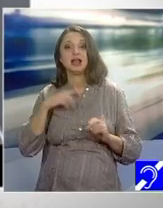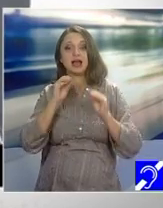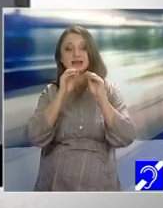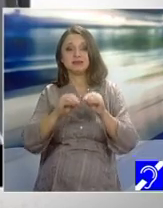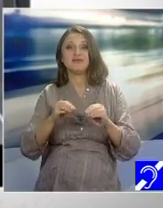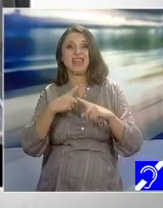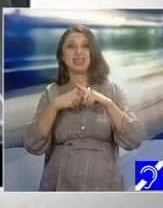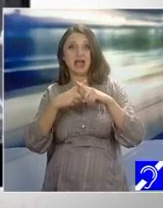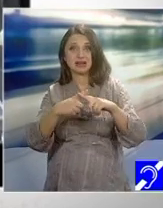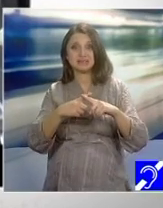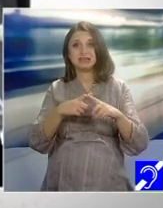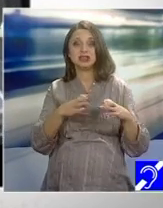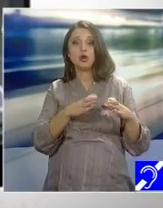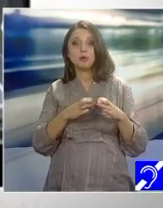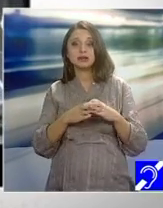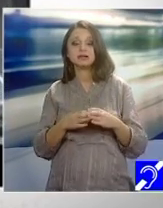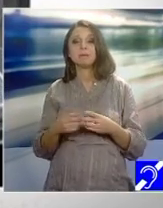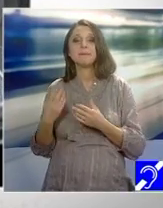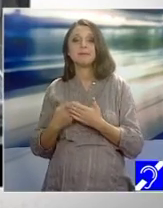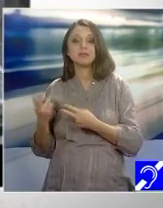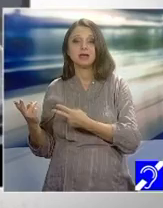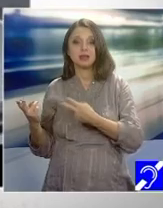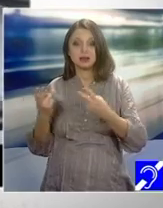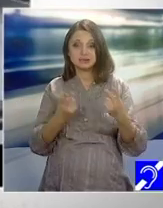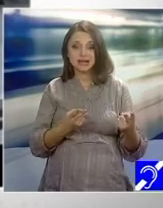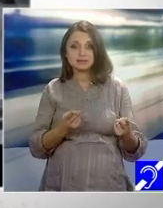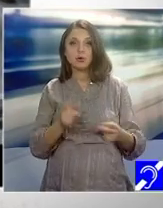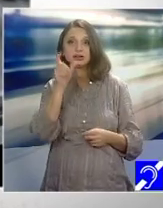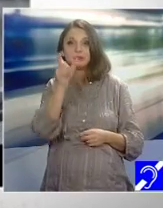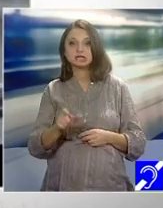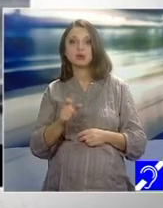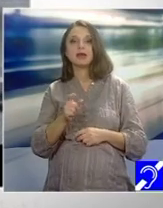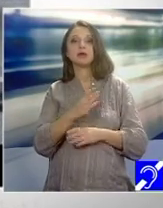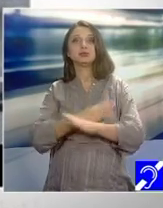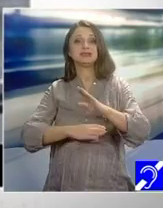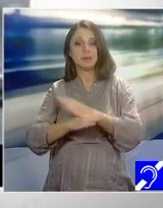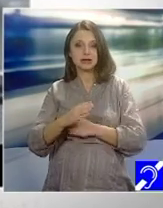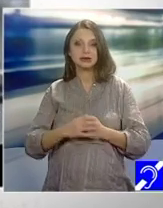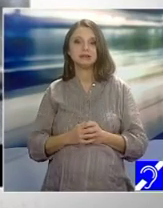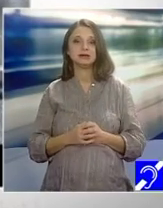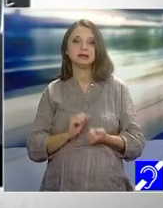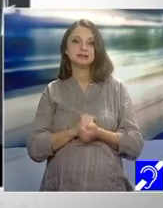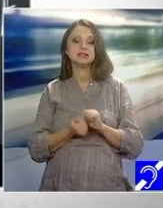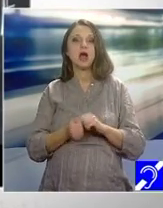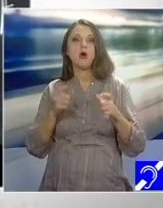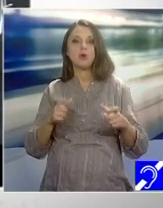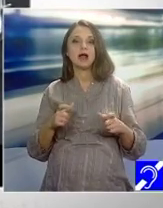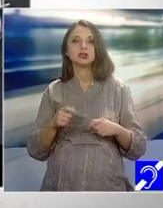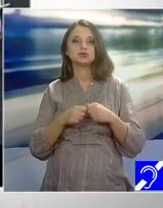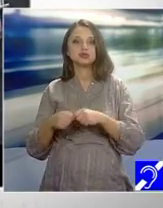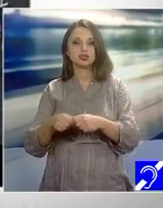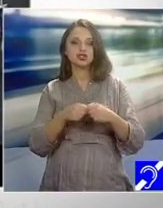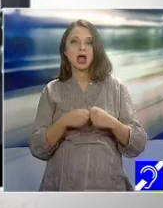Asta înseamnă că va transporta persoane cu dizabilități, cu deficiențe și cazuri sociale ca o urgență în mod